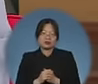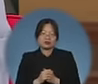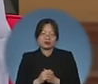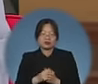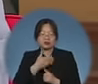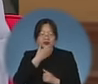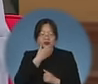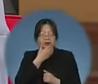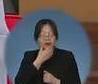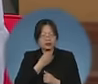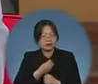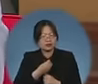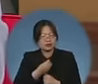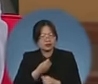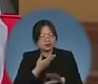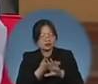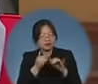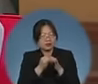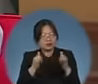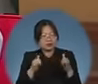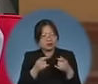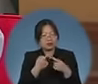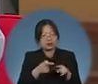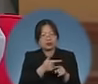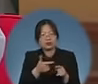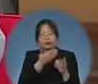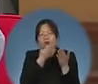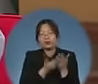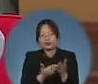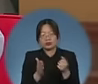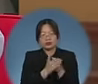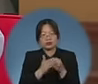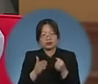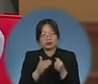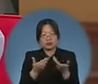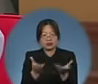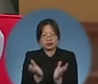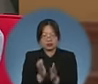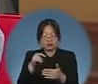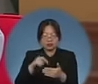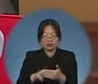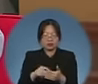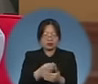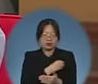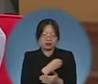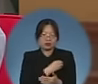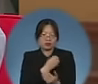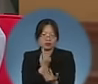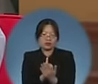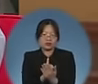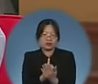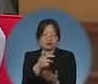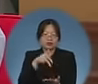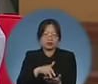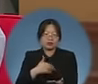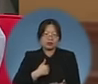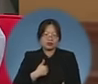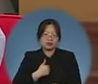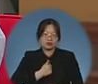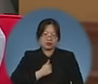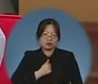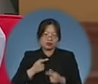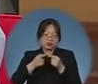어떤 타인의 평가가 너무 중요해져요. 네. 집단 속의 어떤 구성원으로서 나의